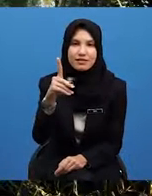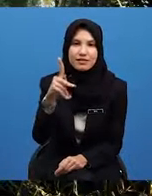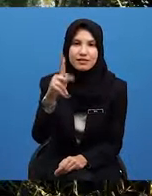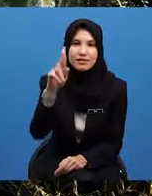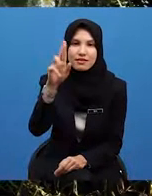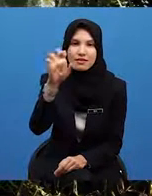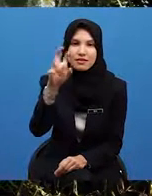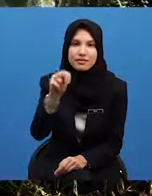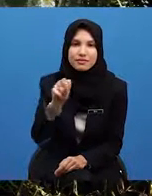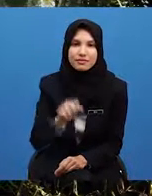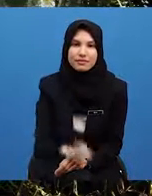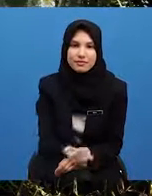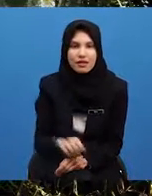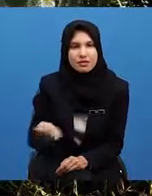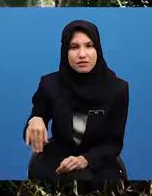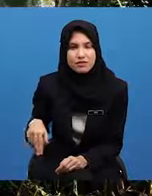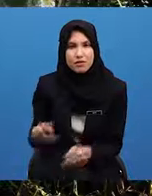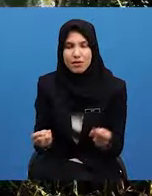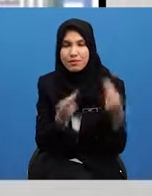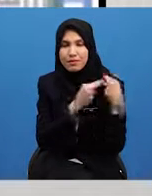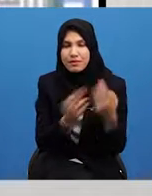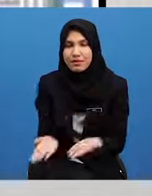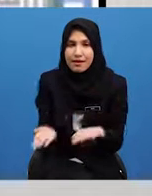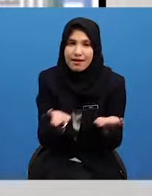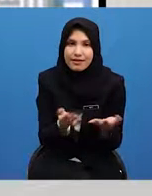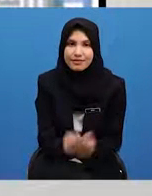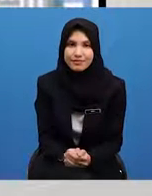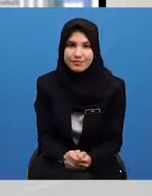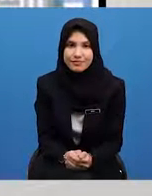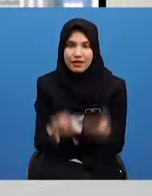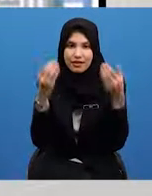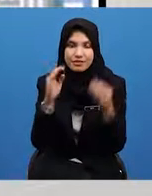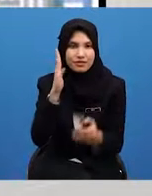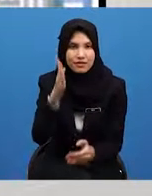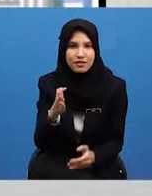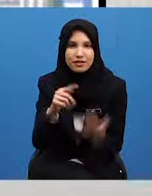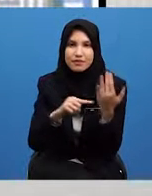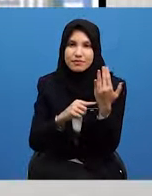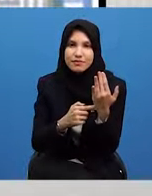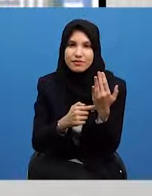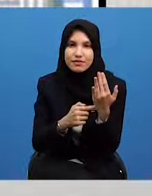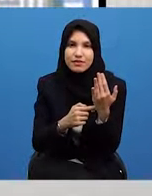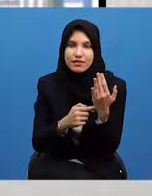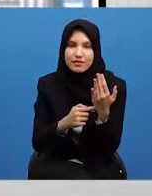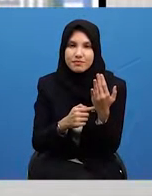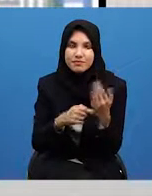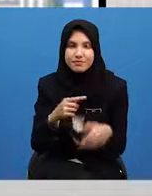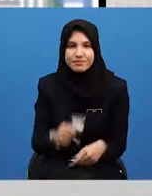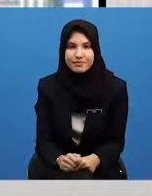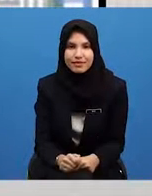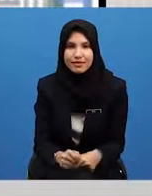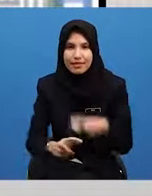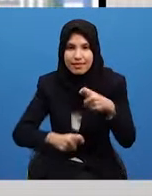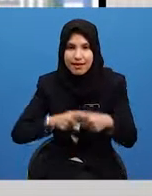sebelum beban ini diangkat. Cikgu akan mula memutarkan takal